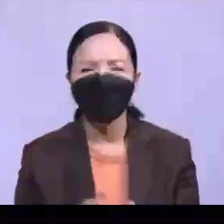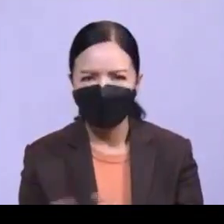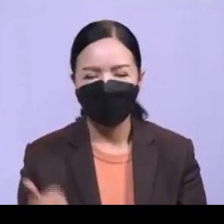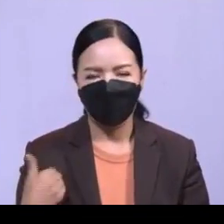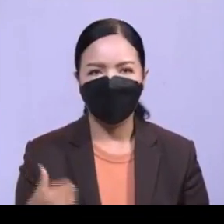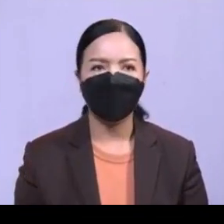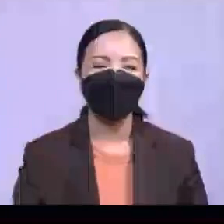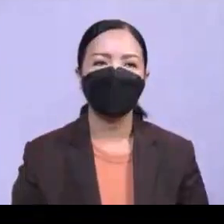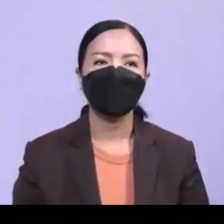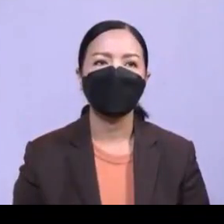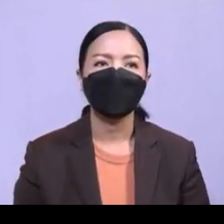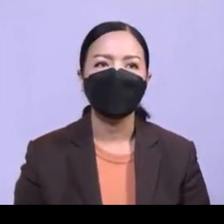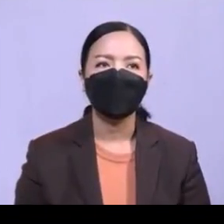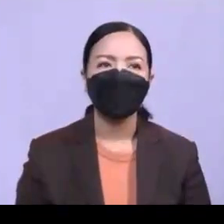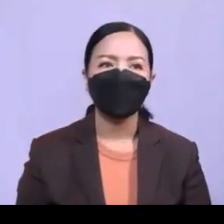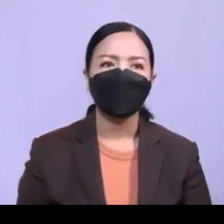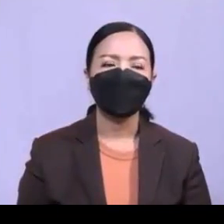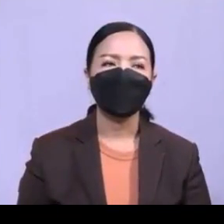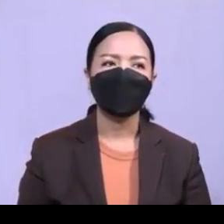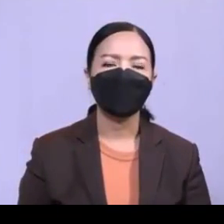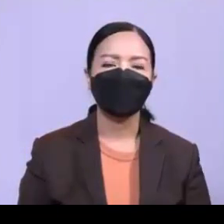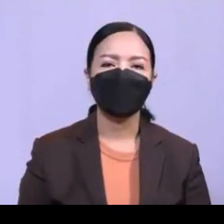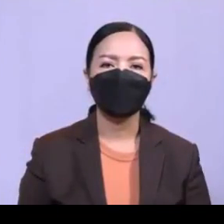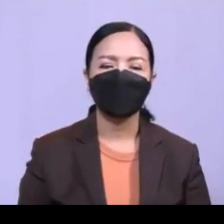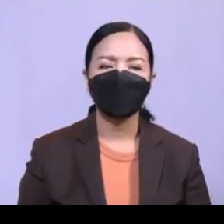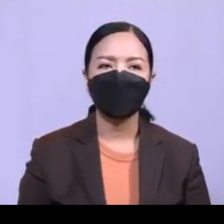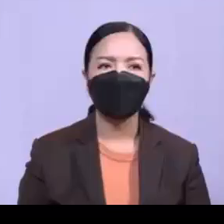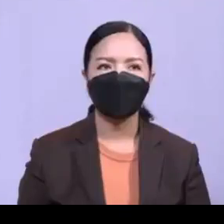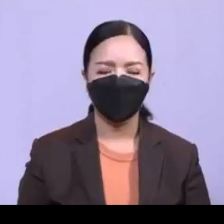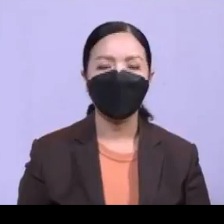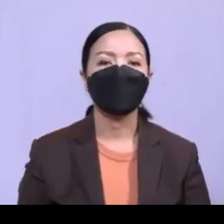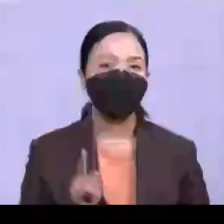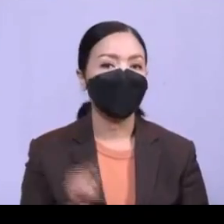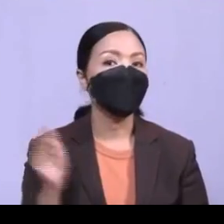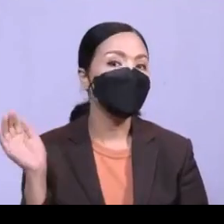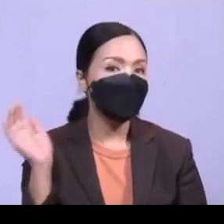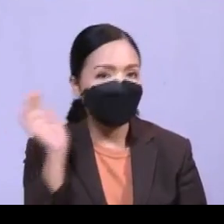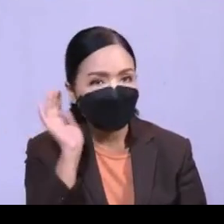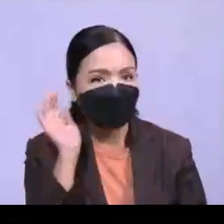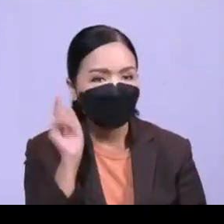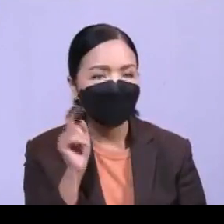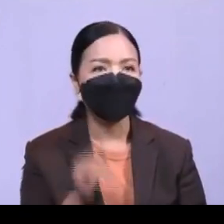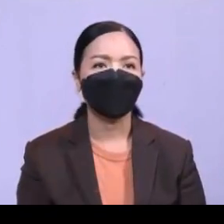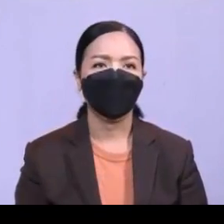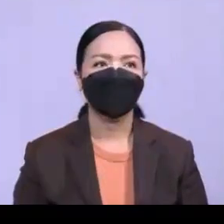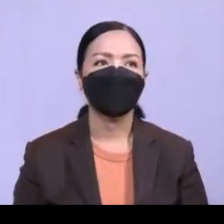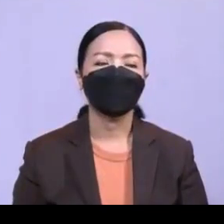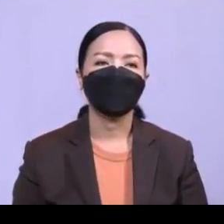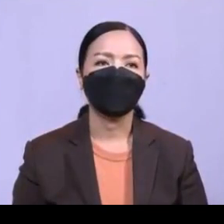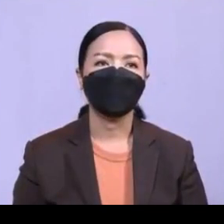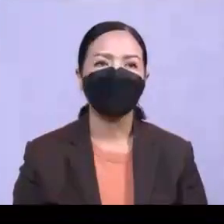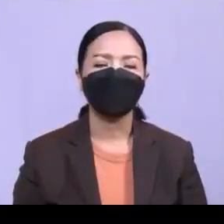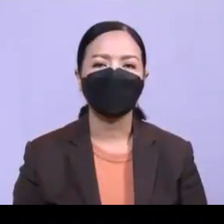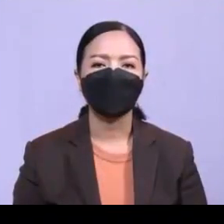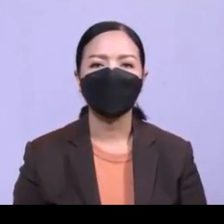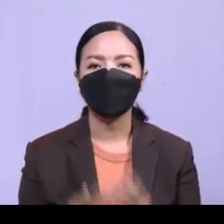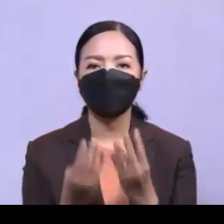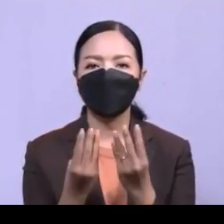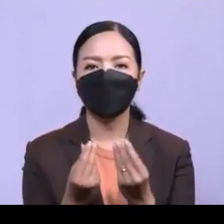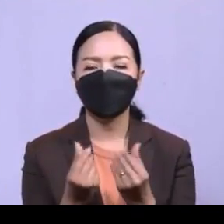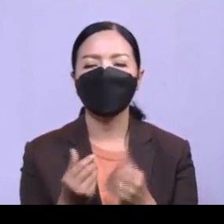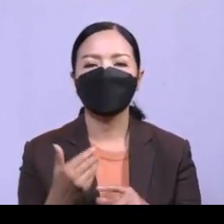ข่าวนี้เนี่ยนะฮะอ่ะเอามาให้ดูกันนะก็ต้องบอกว่าเป็นเรื่องของความเชื่อตอนแรกเนี่ยนะฮะเขามีการแชร์กันเกี่ยวกับเรื่องของตัวเล